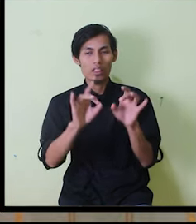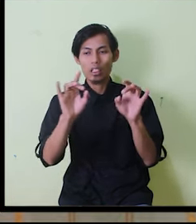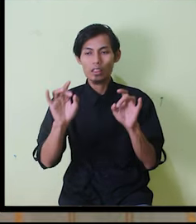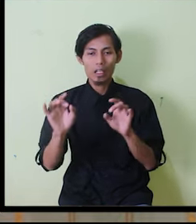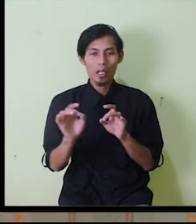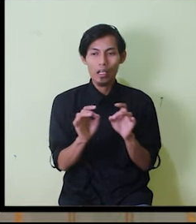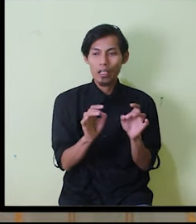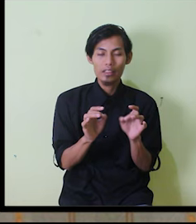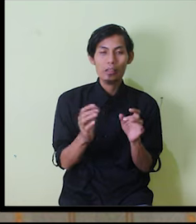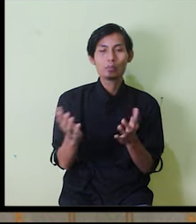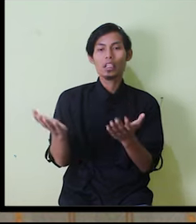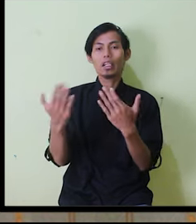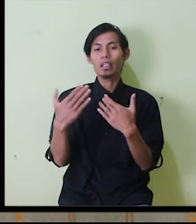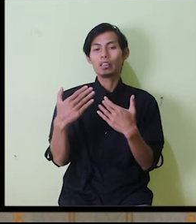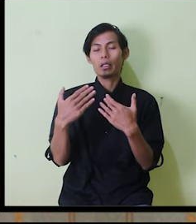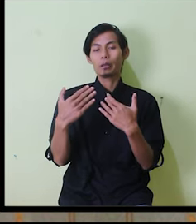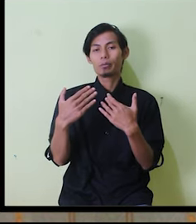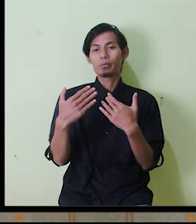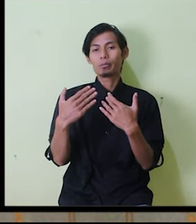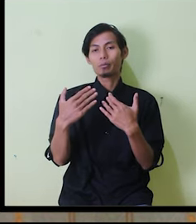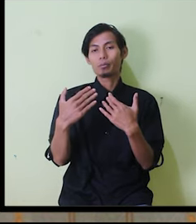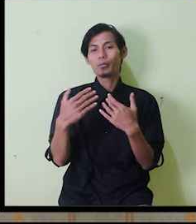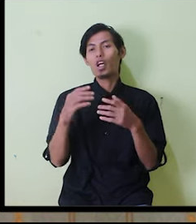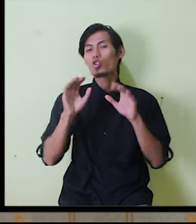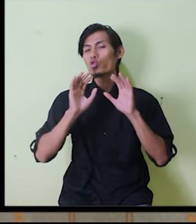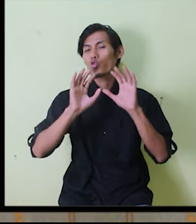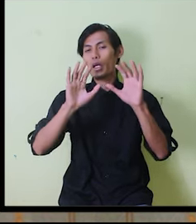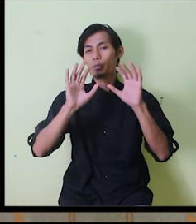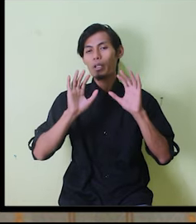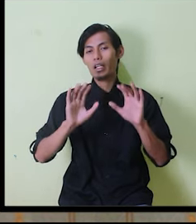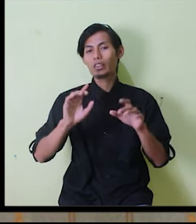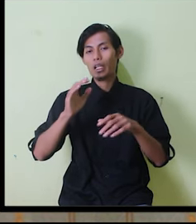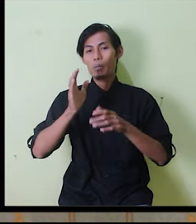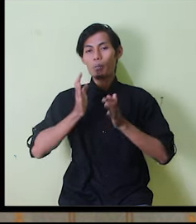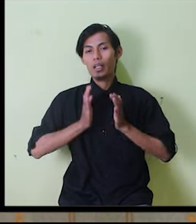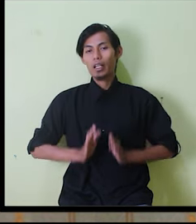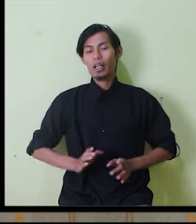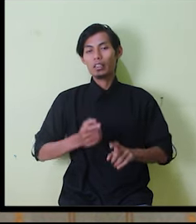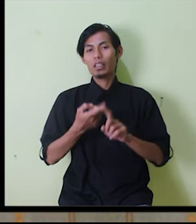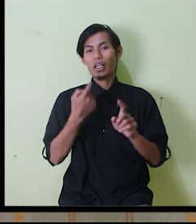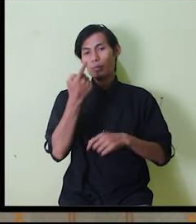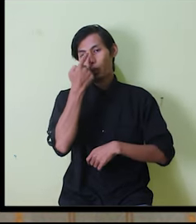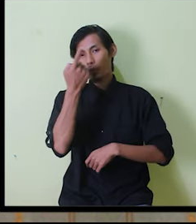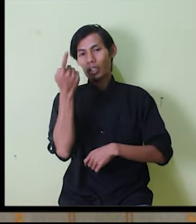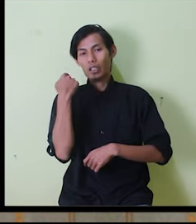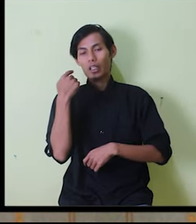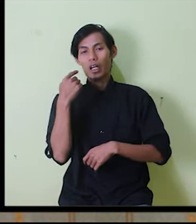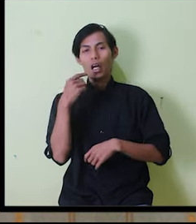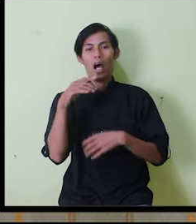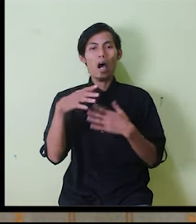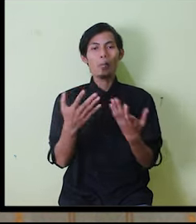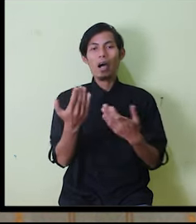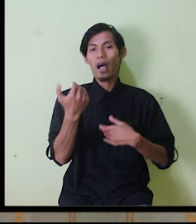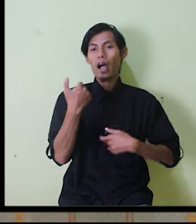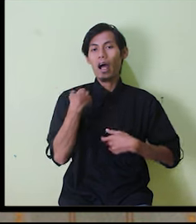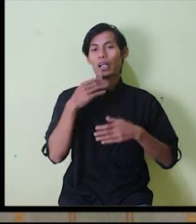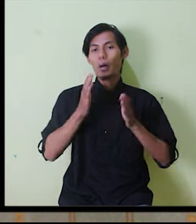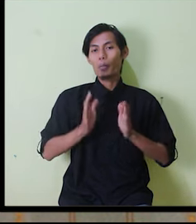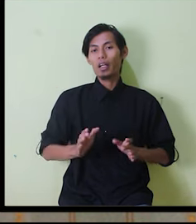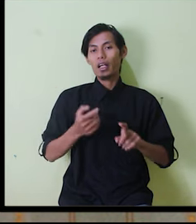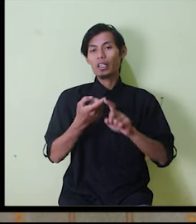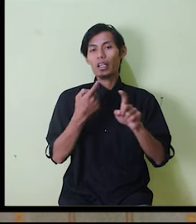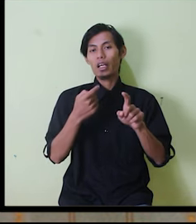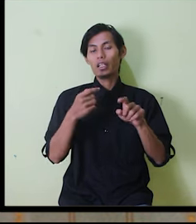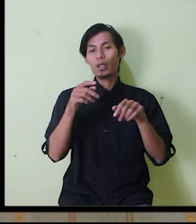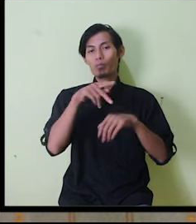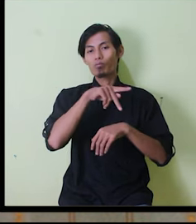keren nih luar biasa sekali ya peran pemerintah dalam hal ini Kelurahan Mas Andi ee Apakah ada peran dari